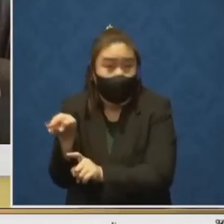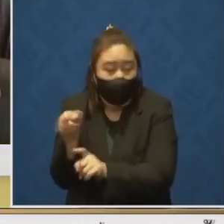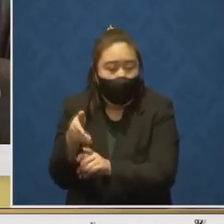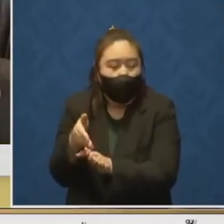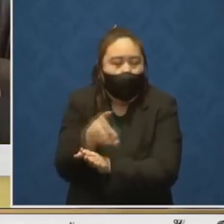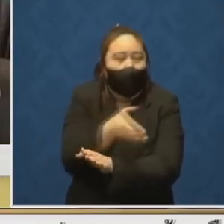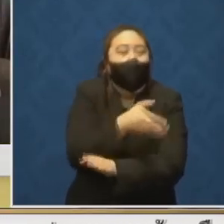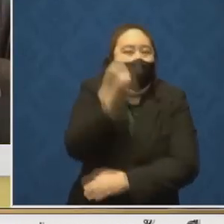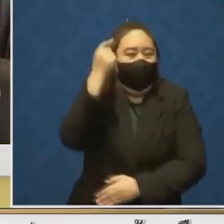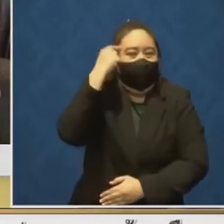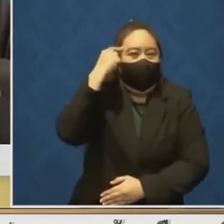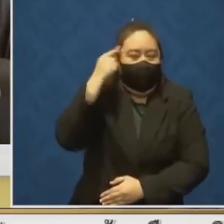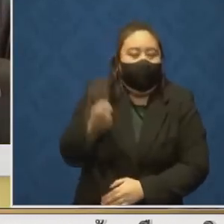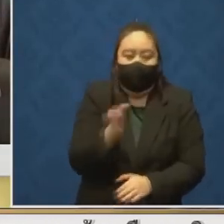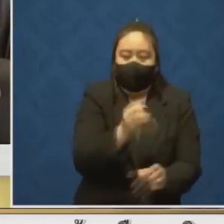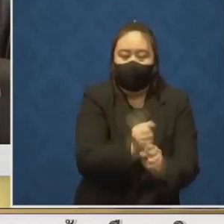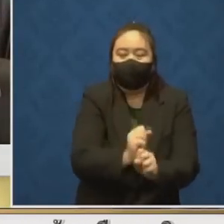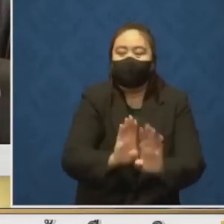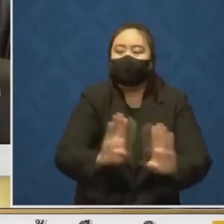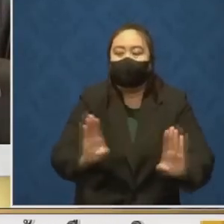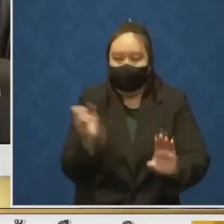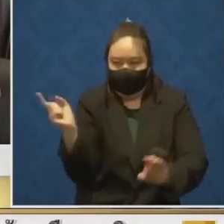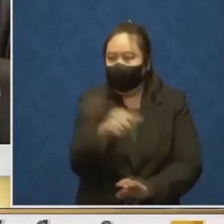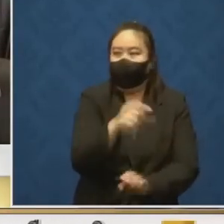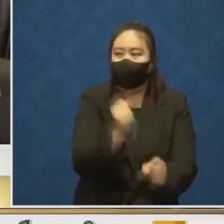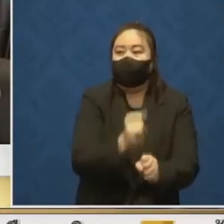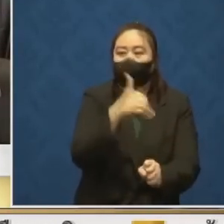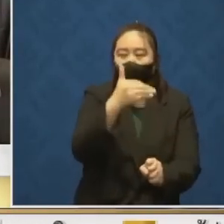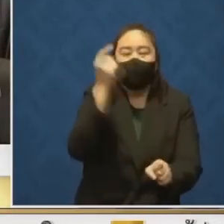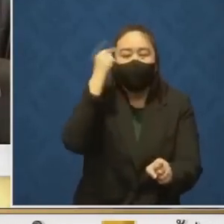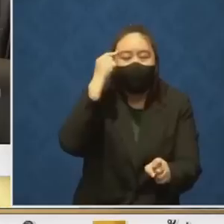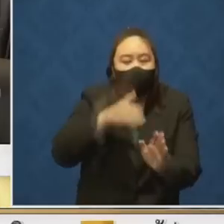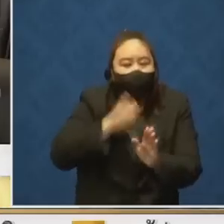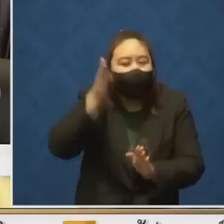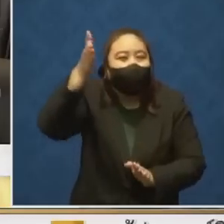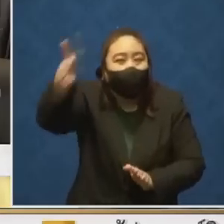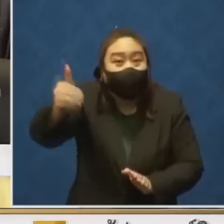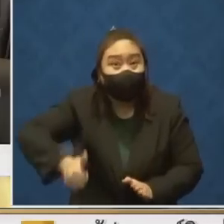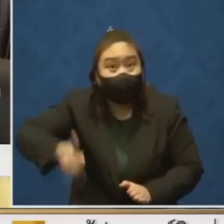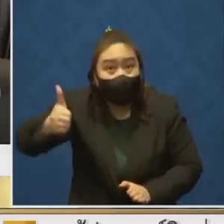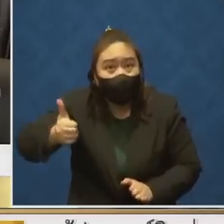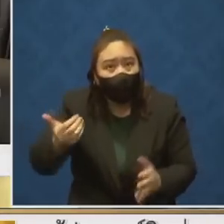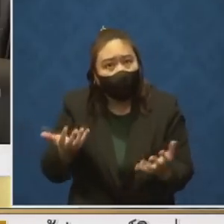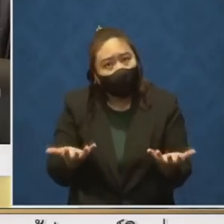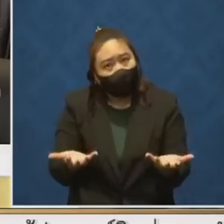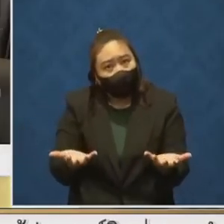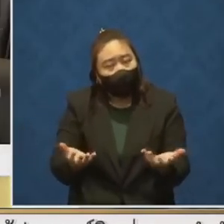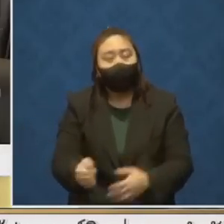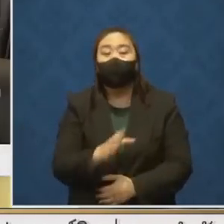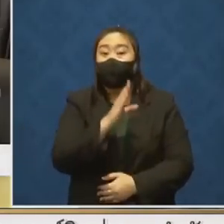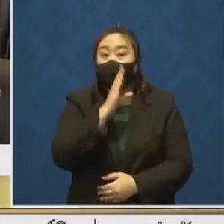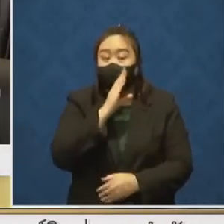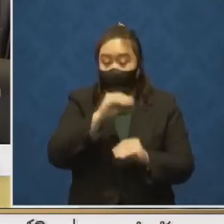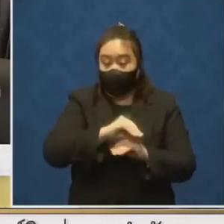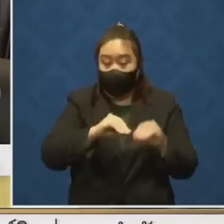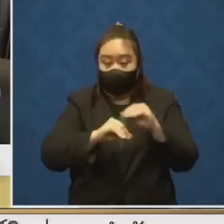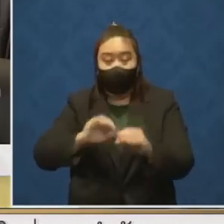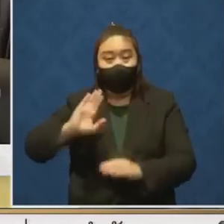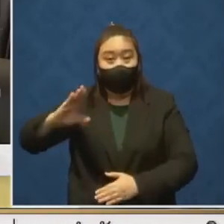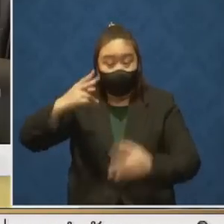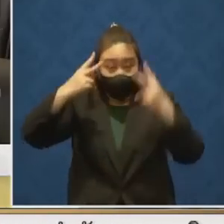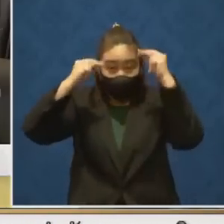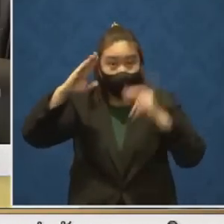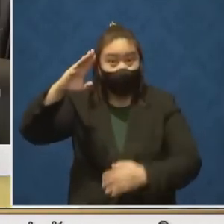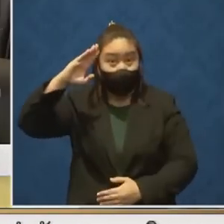เขามาทำงานก่อนรวงหนาไดตองปีกว่าและนี่ ถ้ไม่ใช่โครงการในยุคของคนเอก ประยศจน โอชาป